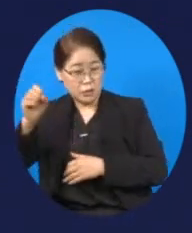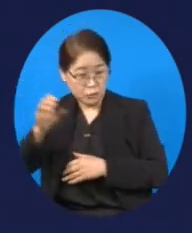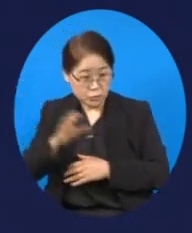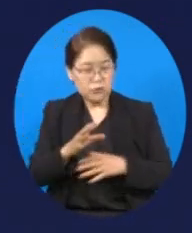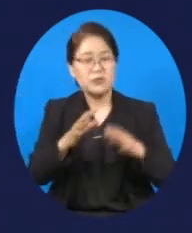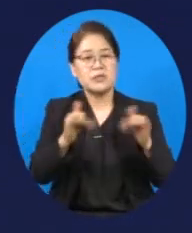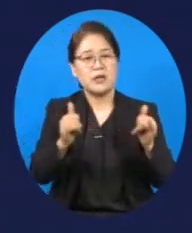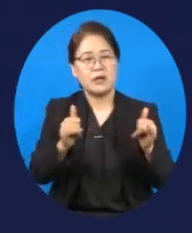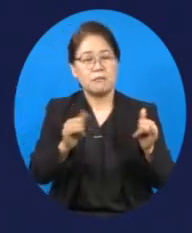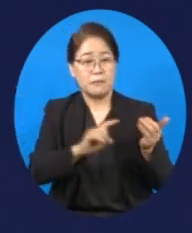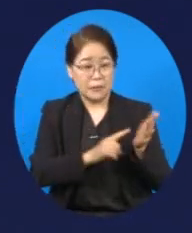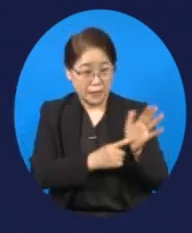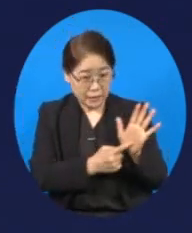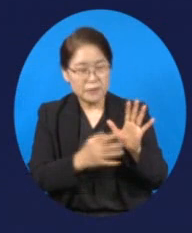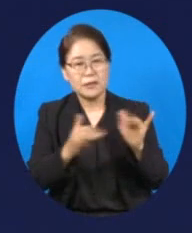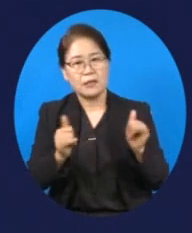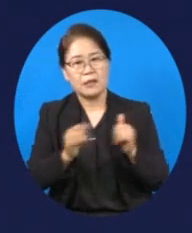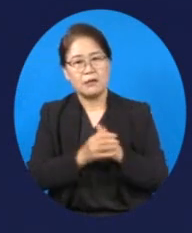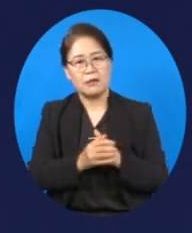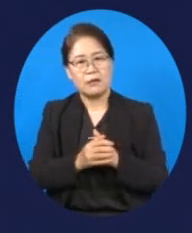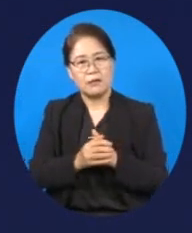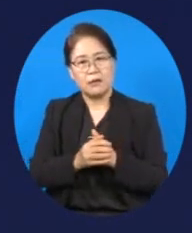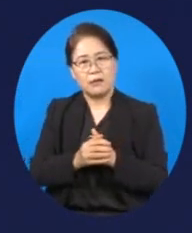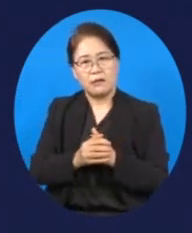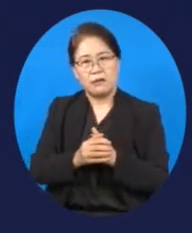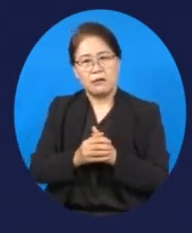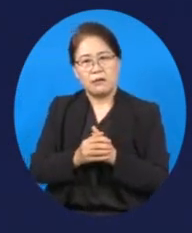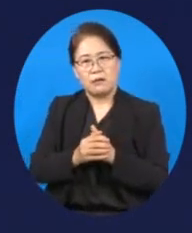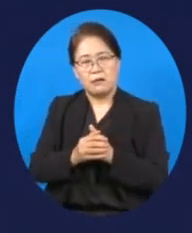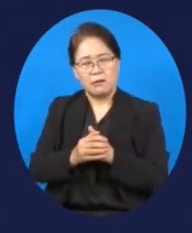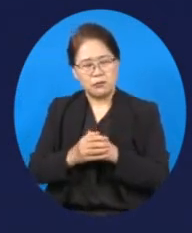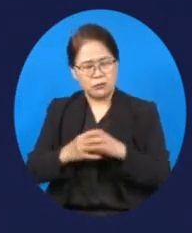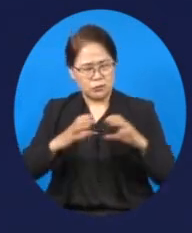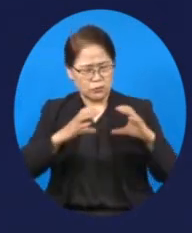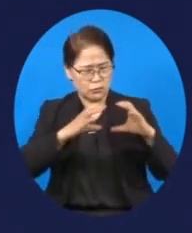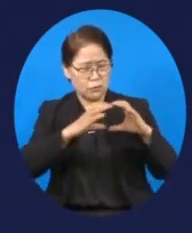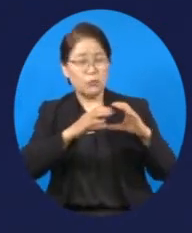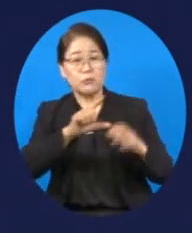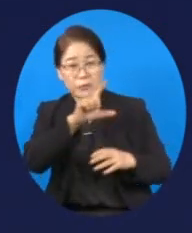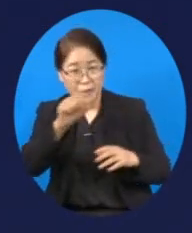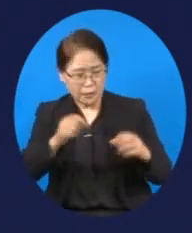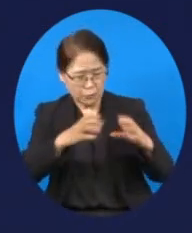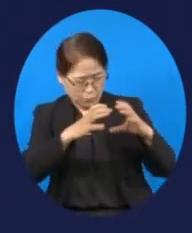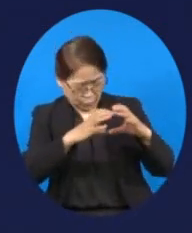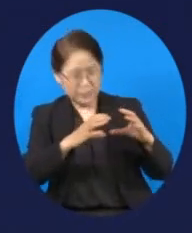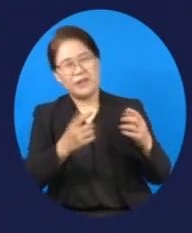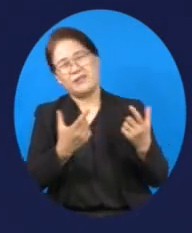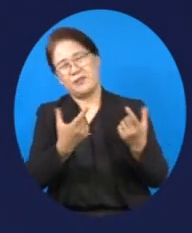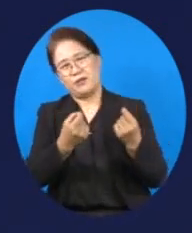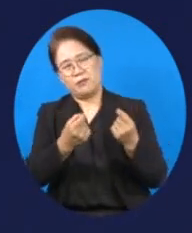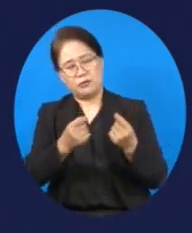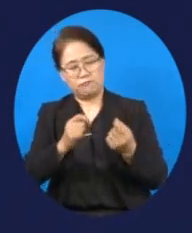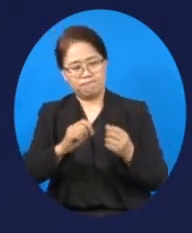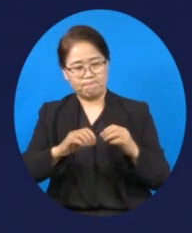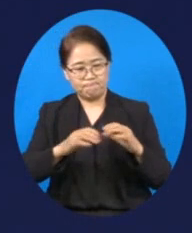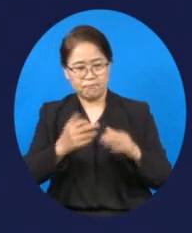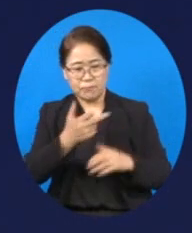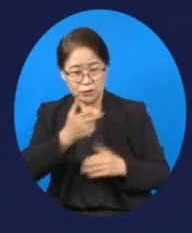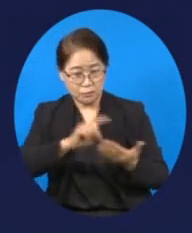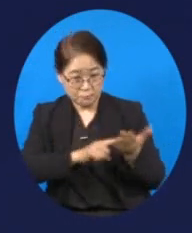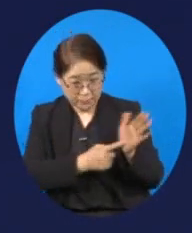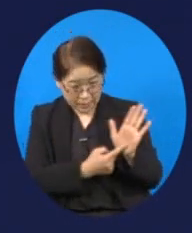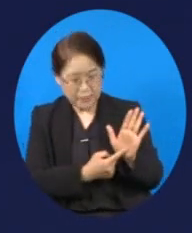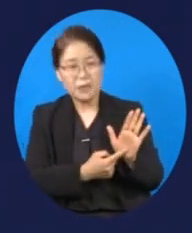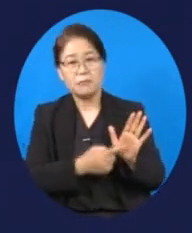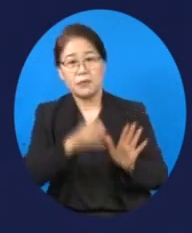되는데도 불구하고 예수 그리스도의 빛을 보름달처럼 온전히 드러내어 비추는 사람이 있어요 그런데 어떤